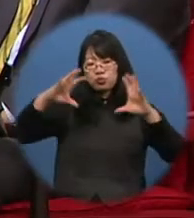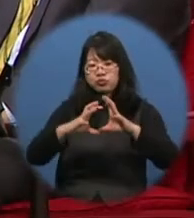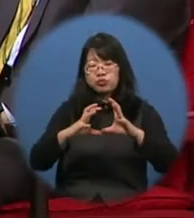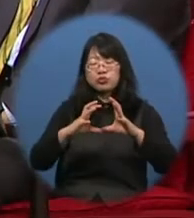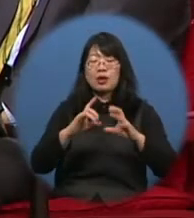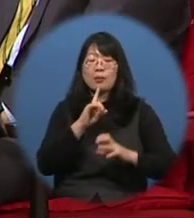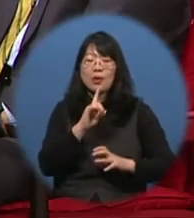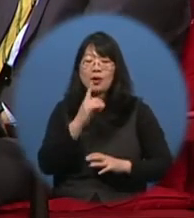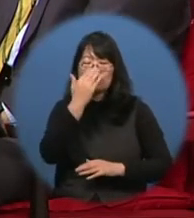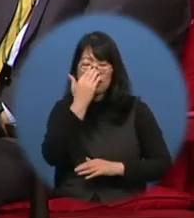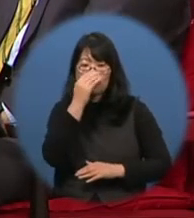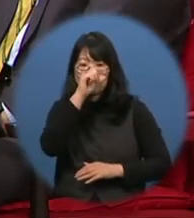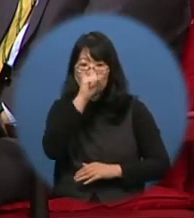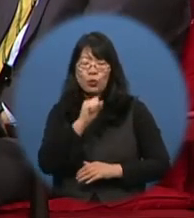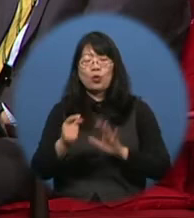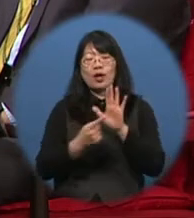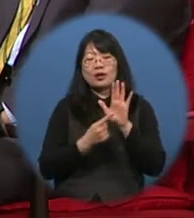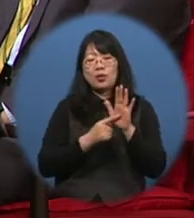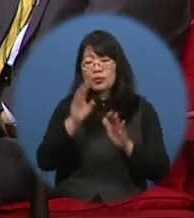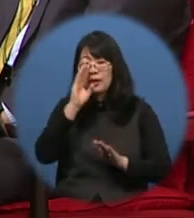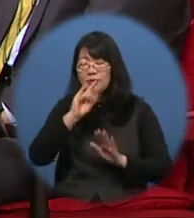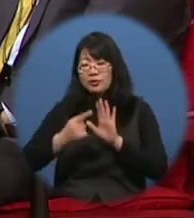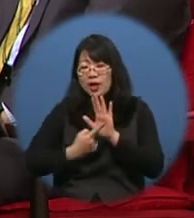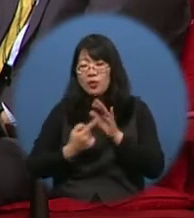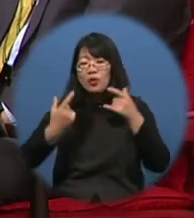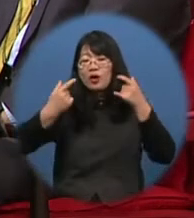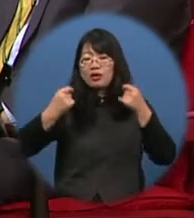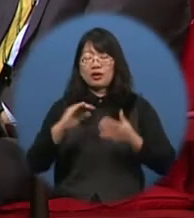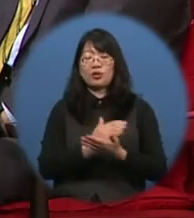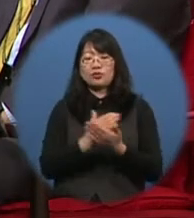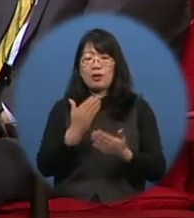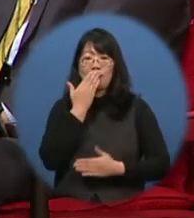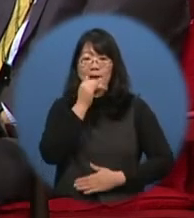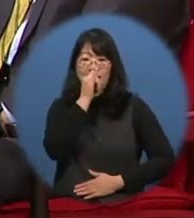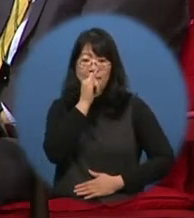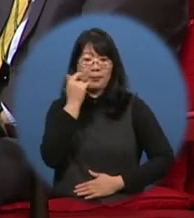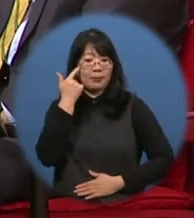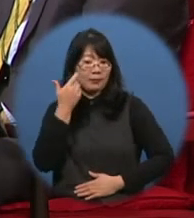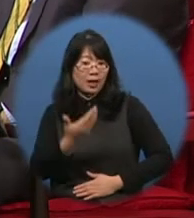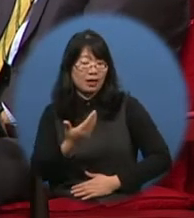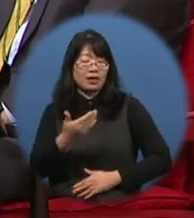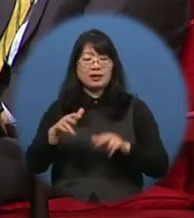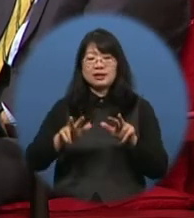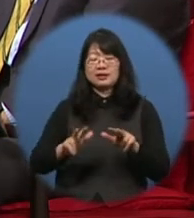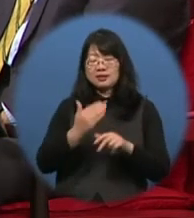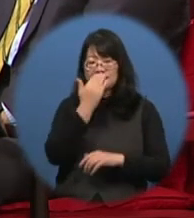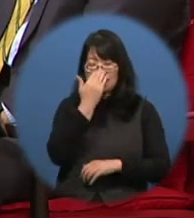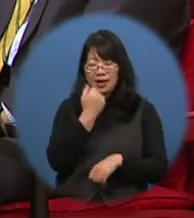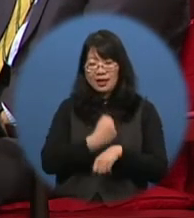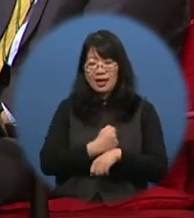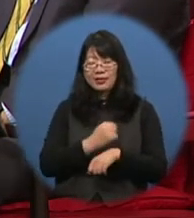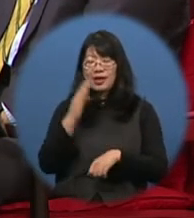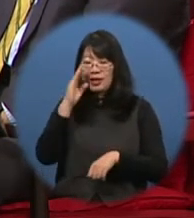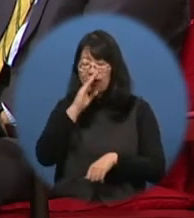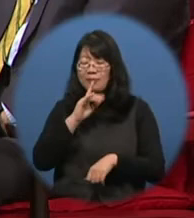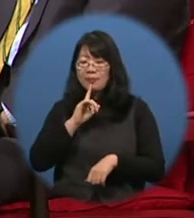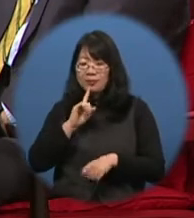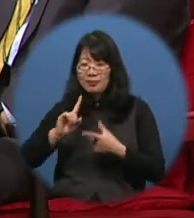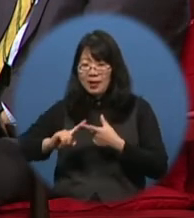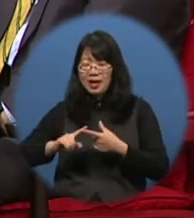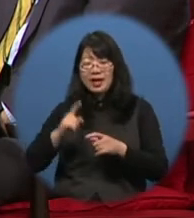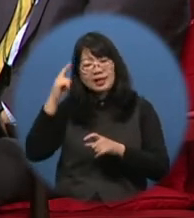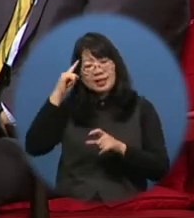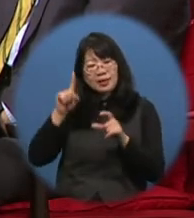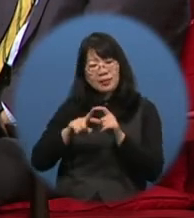뭉뚱그려서 네네. 착하고 좋은 광고, 나쁜 광고 이렇게 좀 구별해 볼 수 있을까요? 사실 착하다 나쁘다라는 그